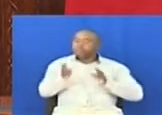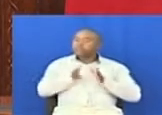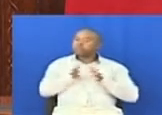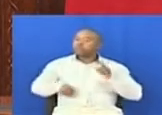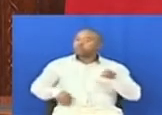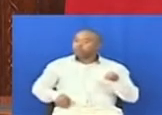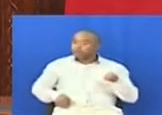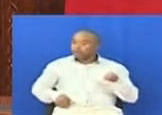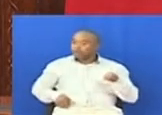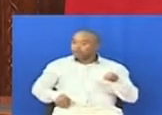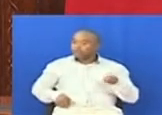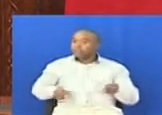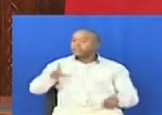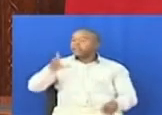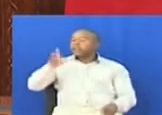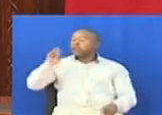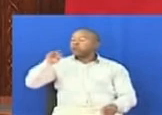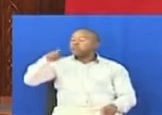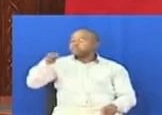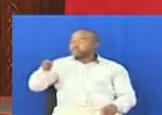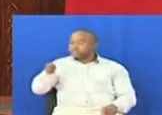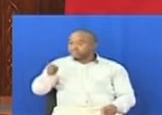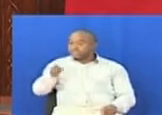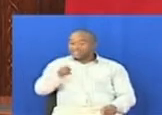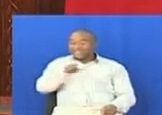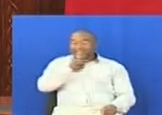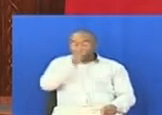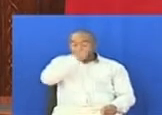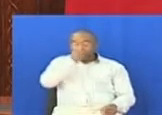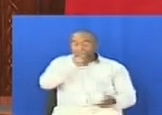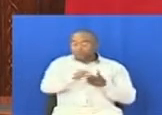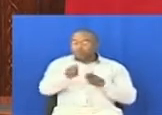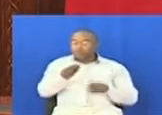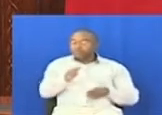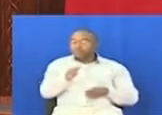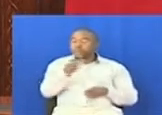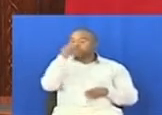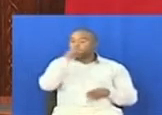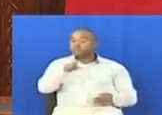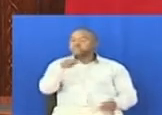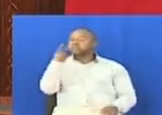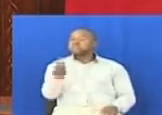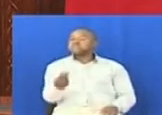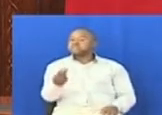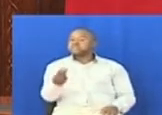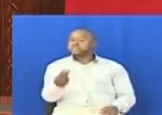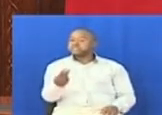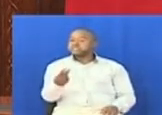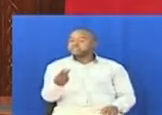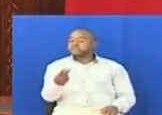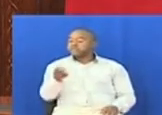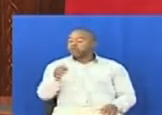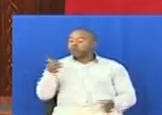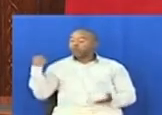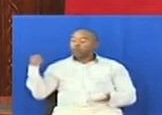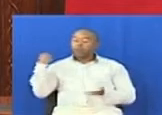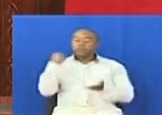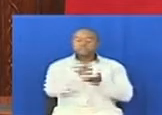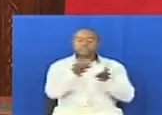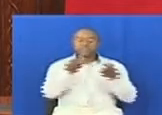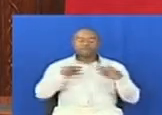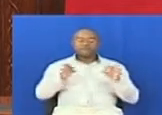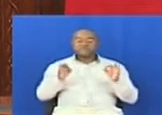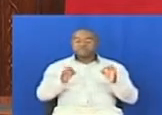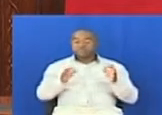Leo wananchi wa Lindi wamelipwa bilioni 5.2 ili kuwaleta wawekezaji wakiwa huru. Mheshimiwa Spika,